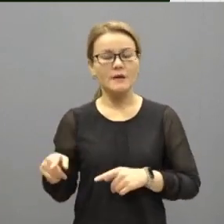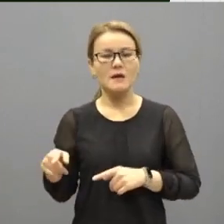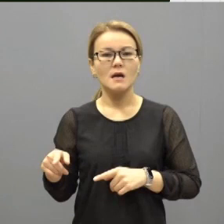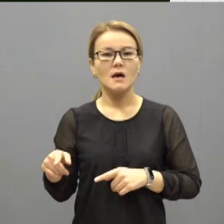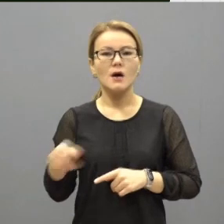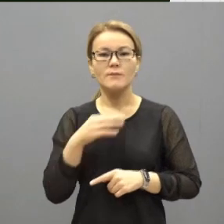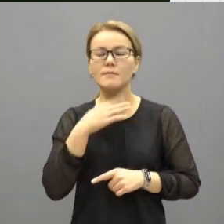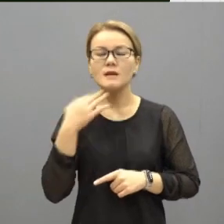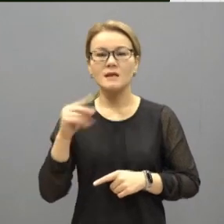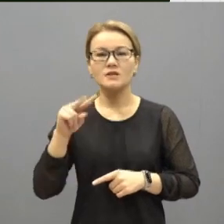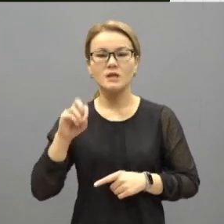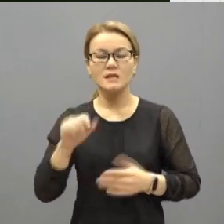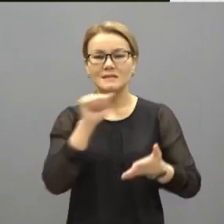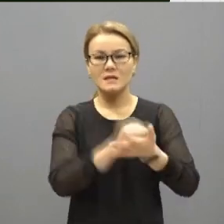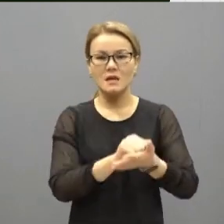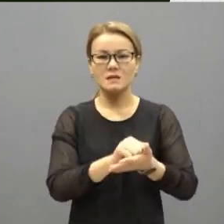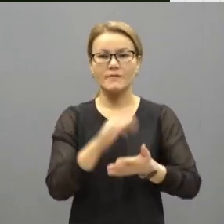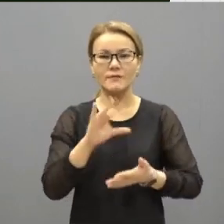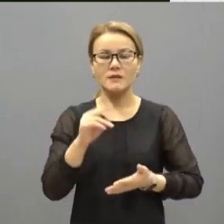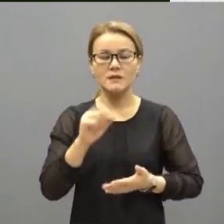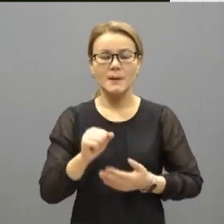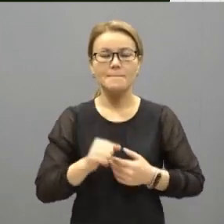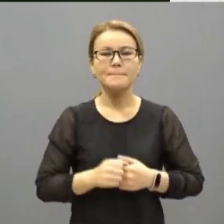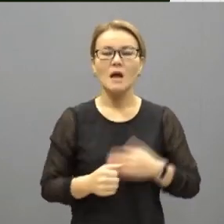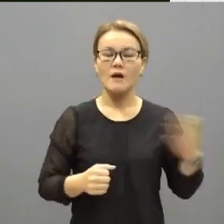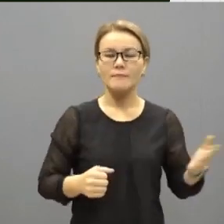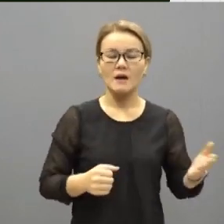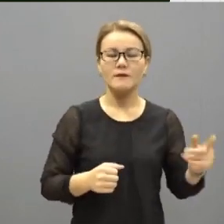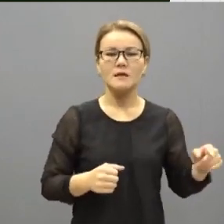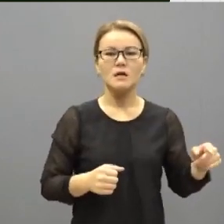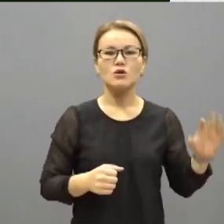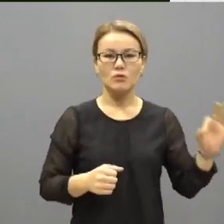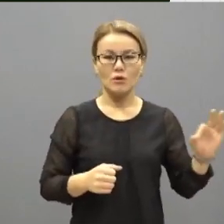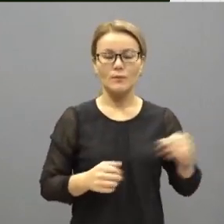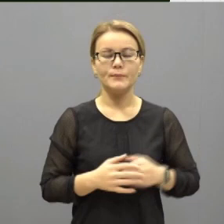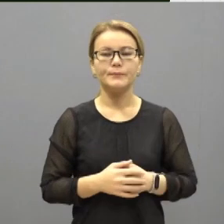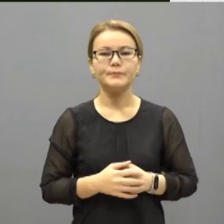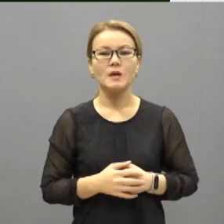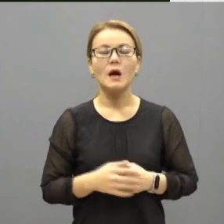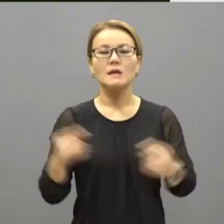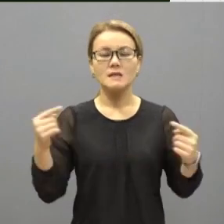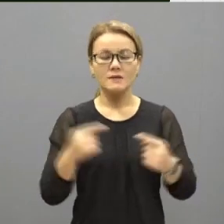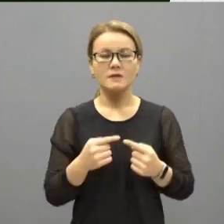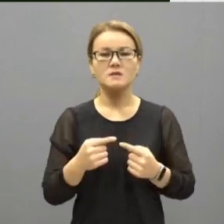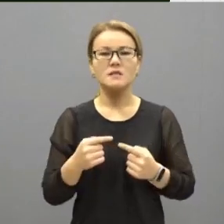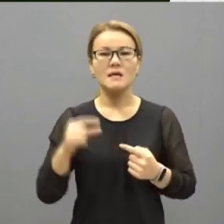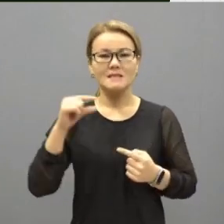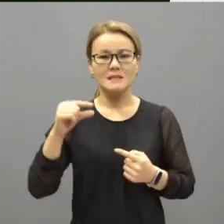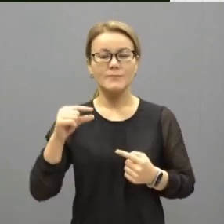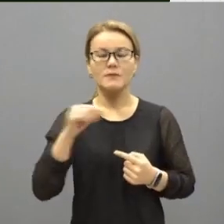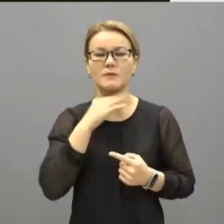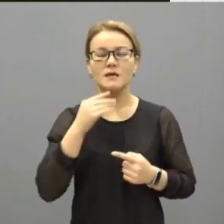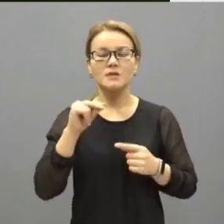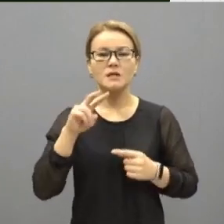теперь многочлен стандартного вида. В правой части у нас 0. Соответственно, степень многочлена